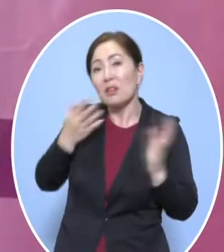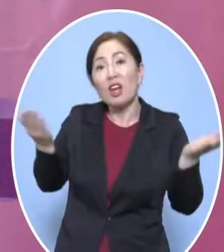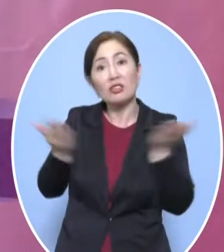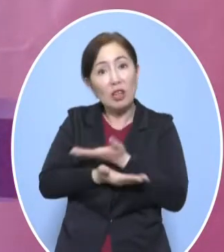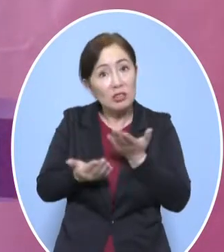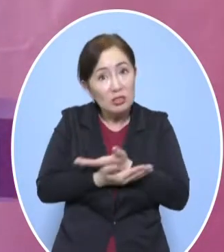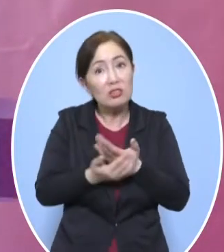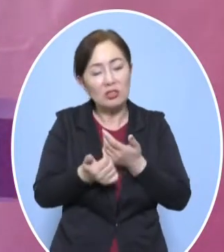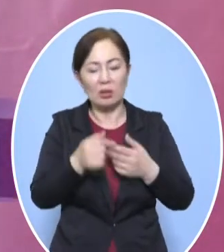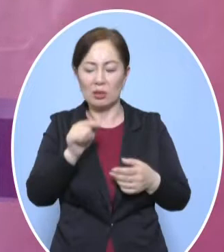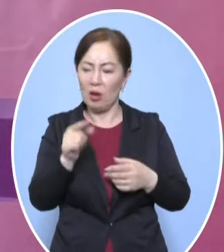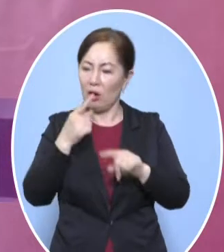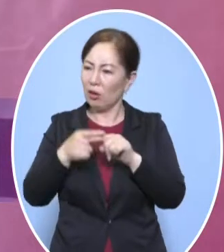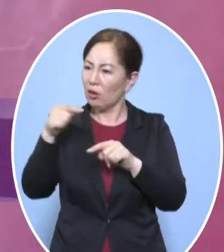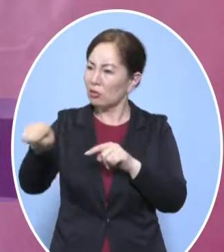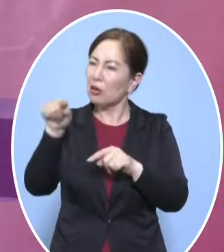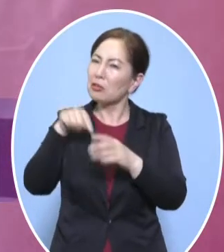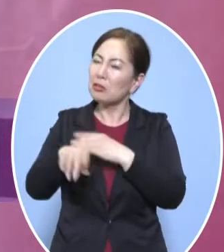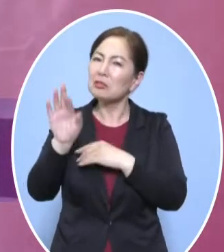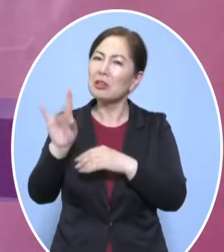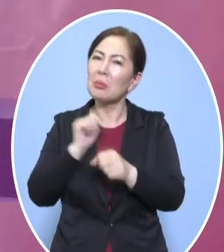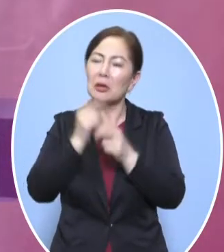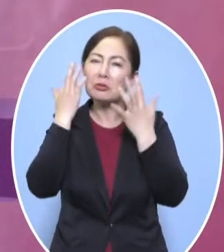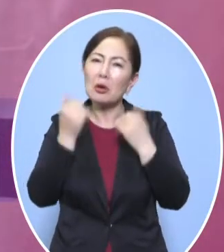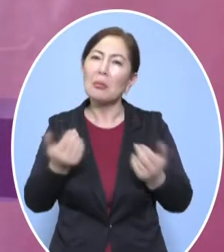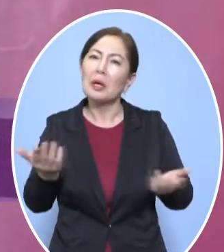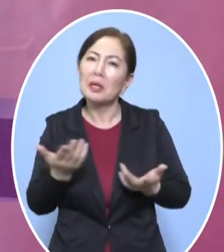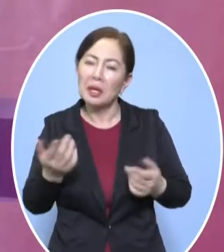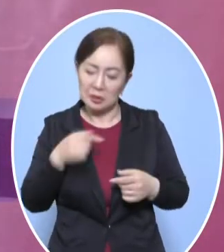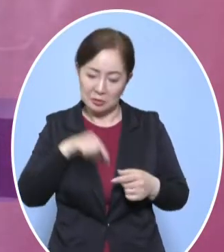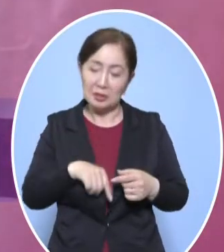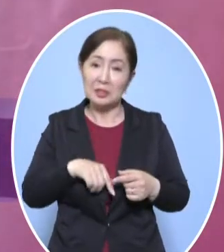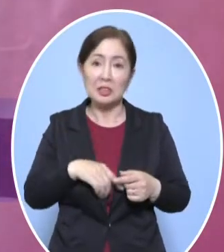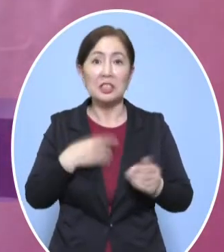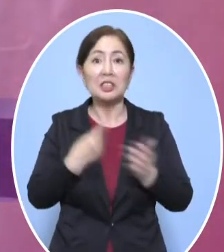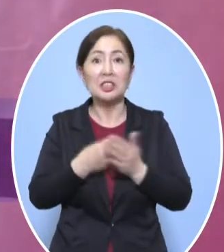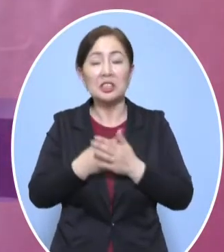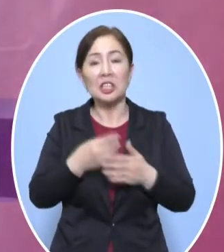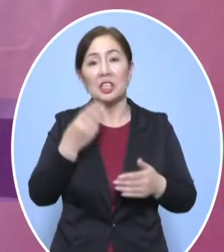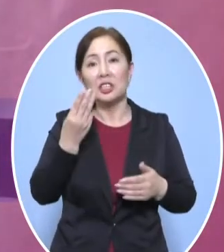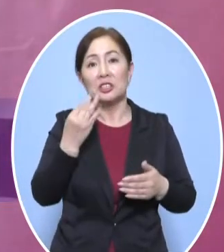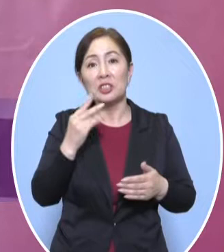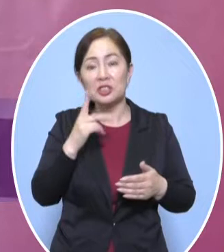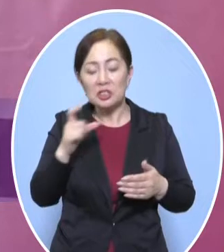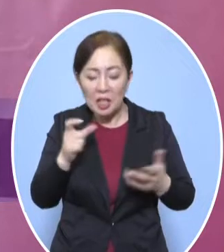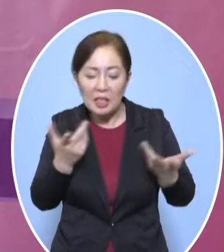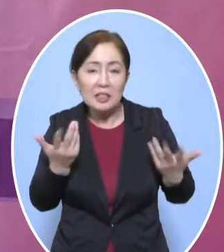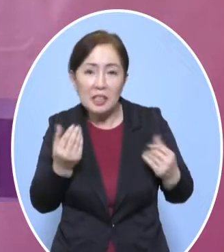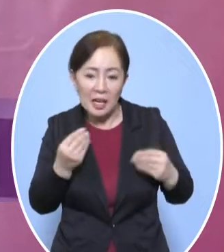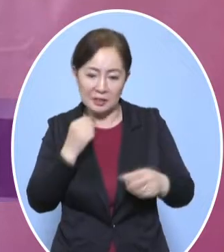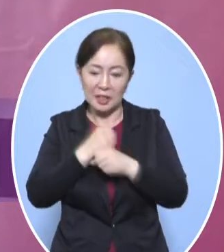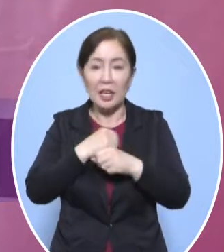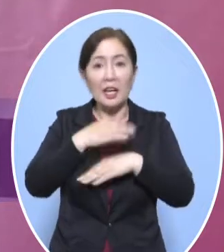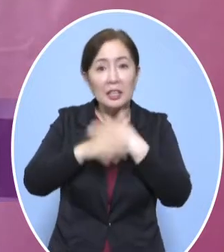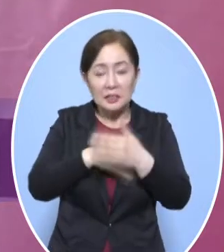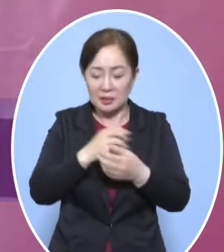мэдээлэл солилцох, тэ тэд нар ерөнхийдөө орнодод ямар үйл ажиллагаа зохион байгуулав, а тэндээс одоо нөгөө жишг байдлаар ч юм уу тэ одоо